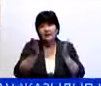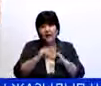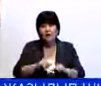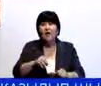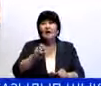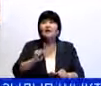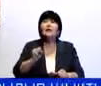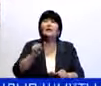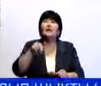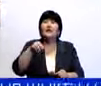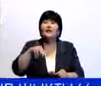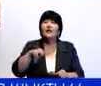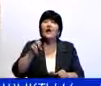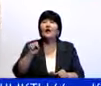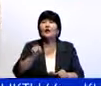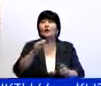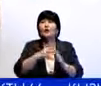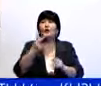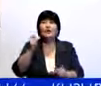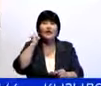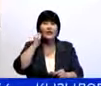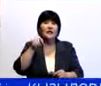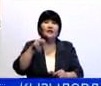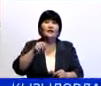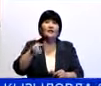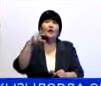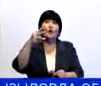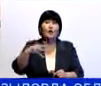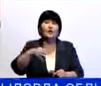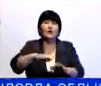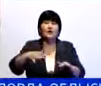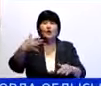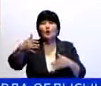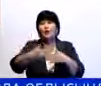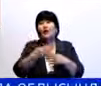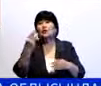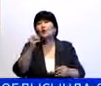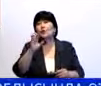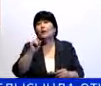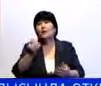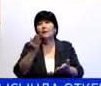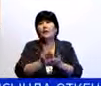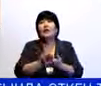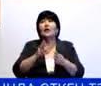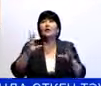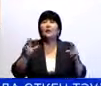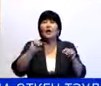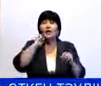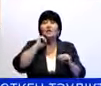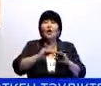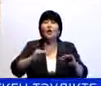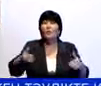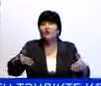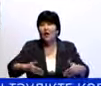Тыларда кері Күләйша Құдайбергенова 92 жаста, 7 перзенттен 30-ға жуық немере 50-ге тарта шөбересі үйіп отырған бақытты әже. Балалық